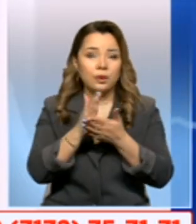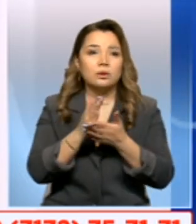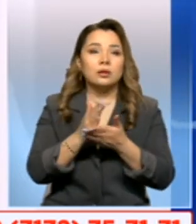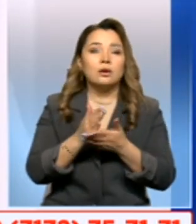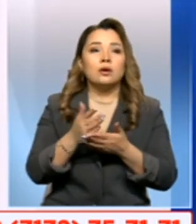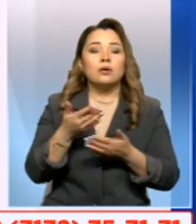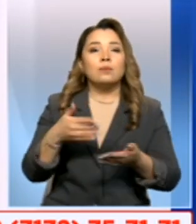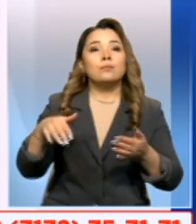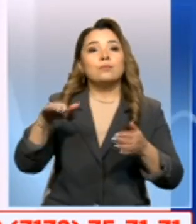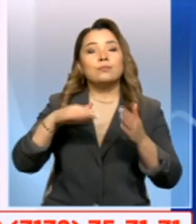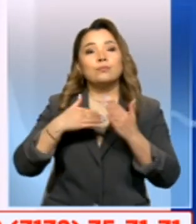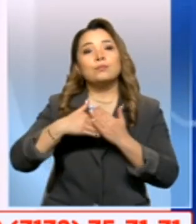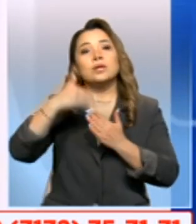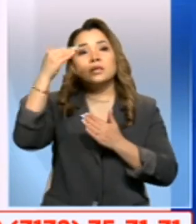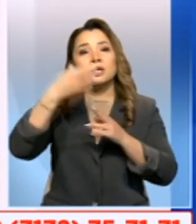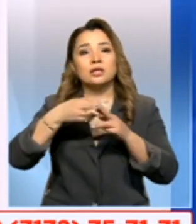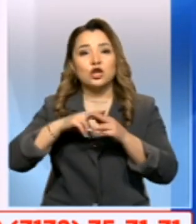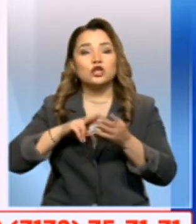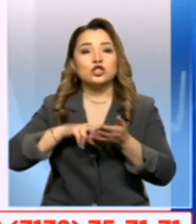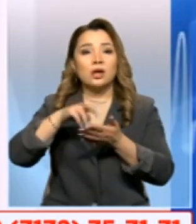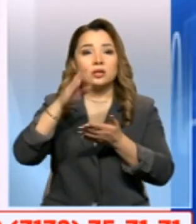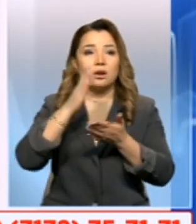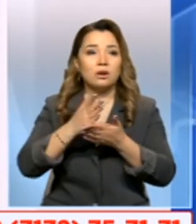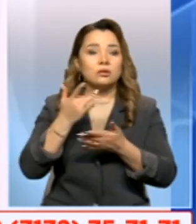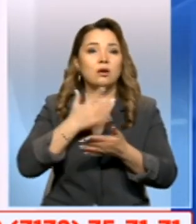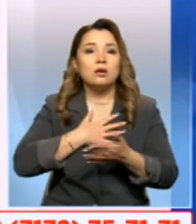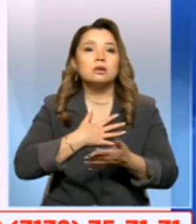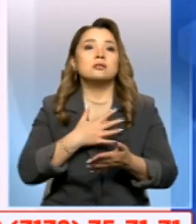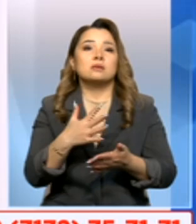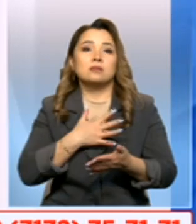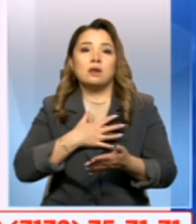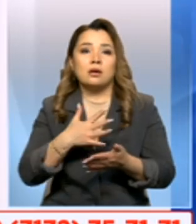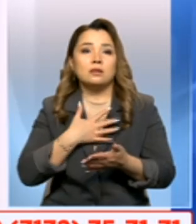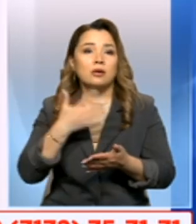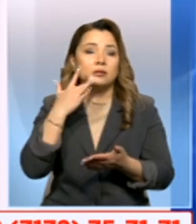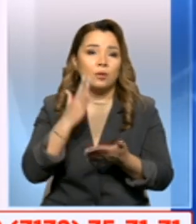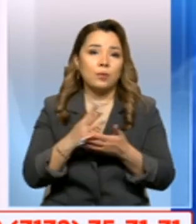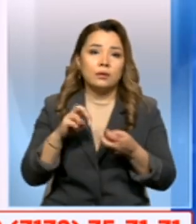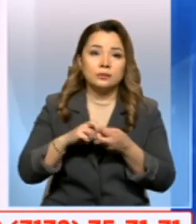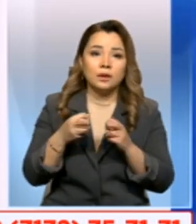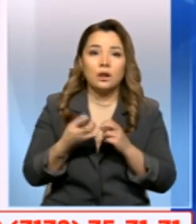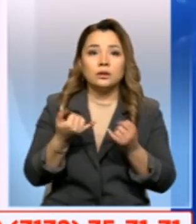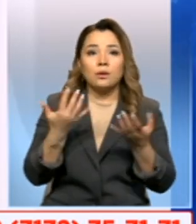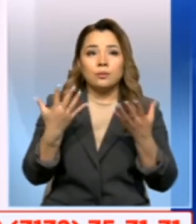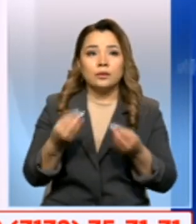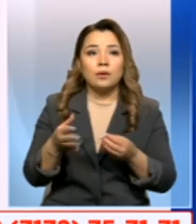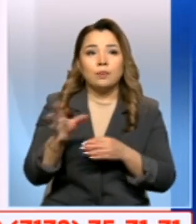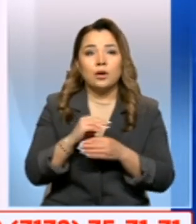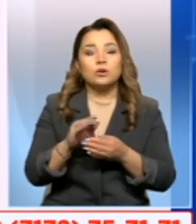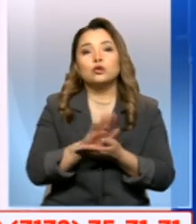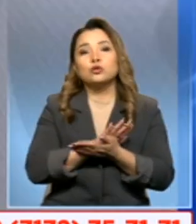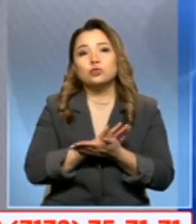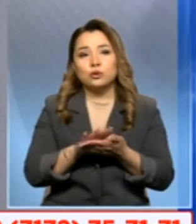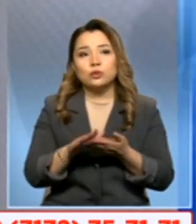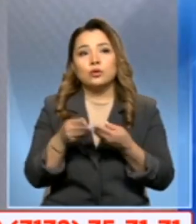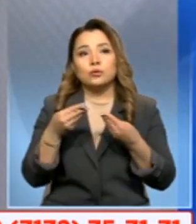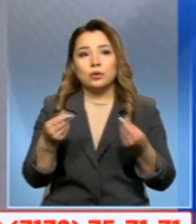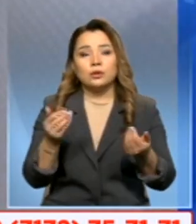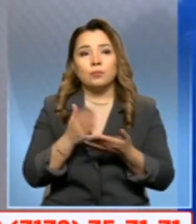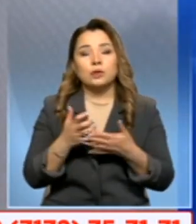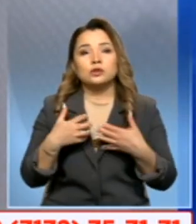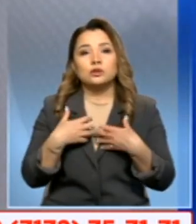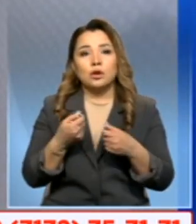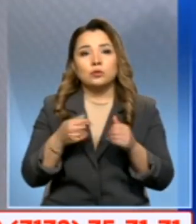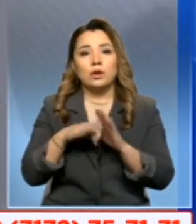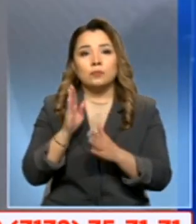биіктікке шыққан кезде ентігу болатын. Соның барлығы қазір жойылды десем болады. Мен бұл